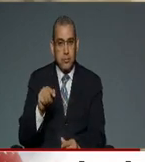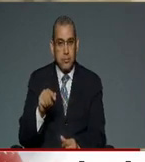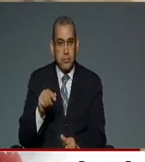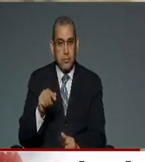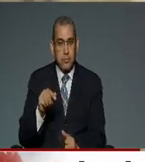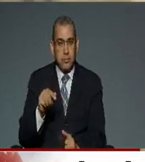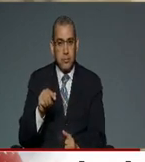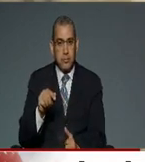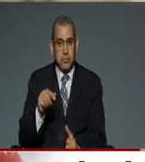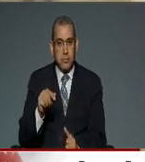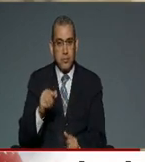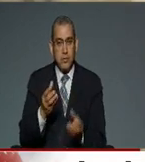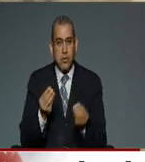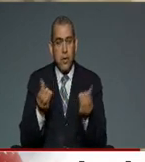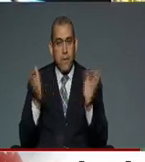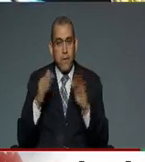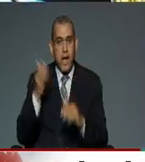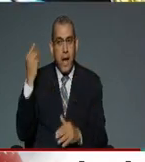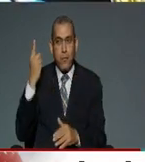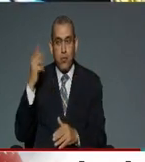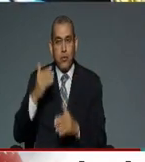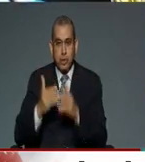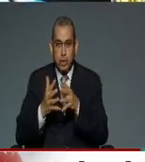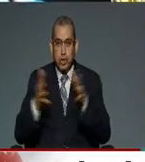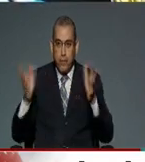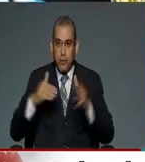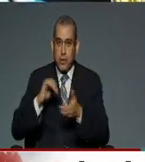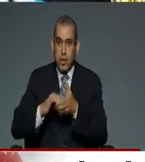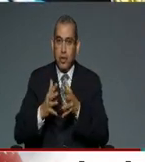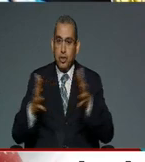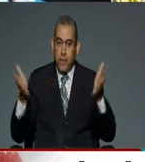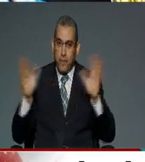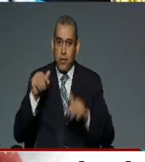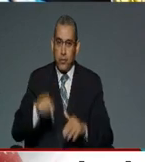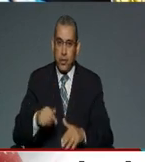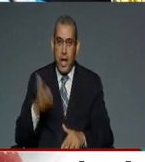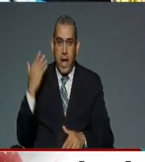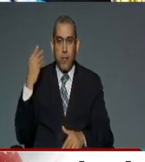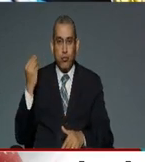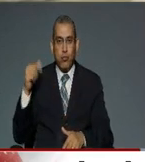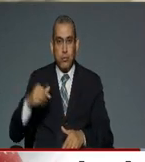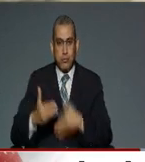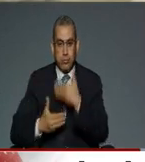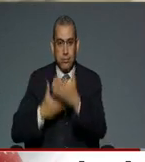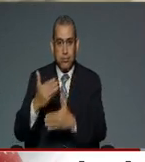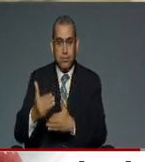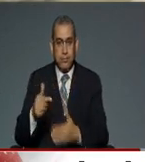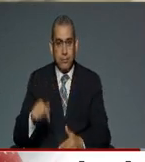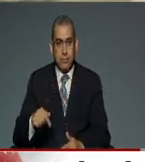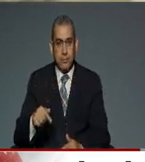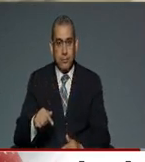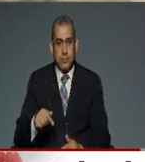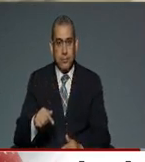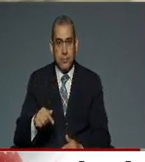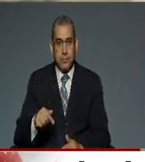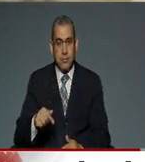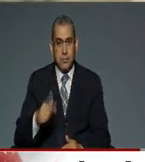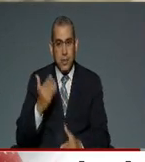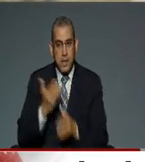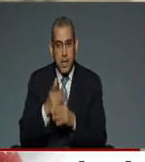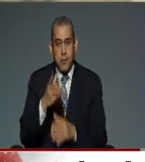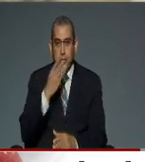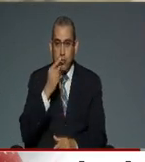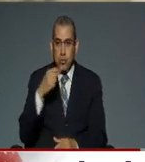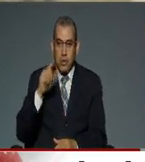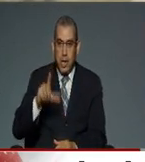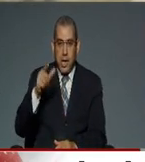المستقبل، أكثر بكثير مما تم في الماضي، وبالطبع ذلك بفضل فخامتكم